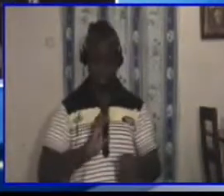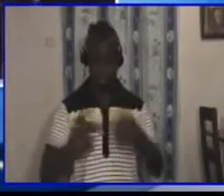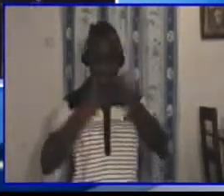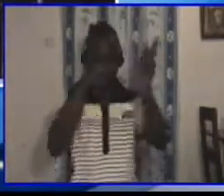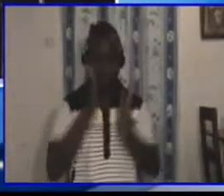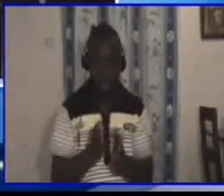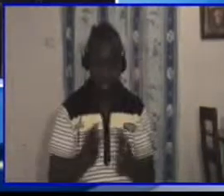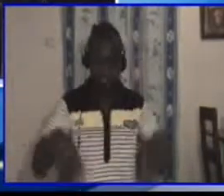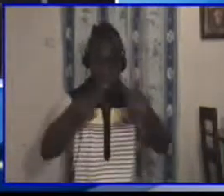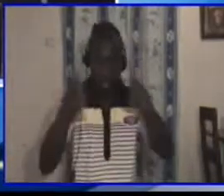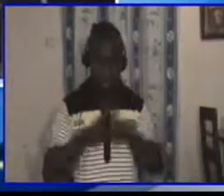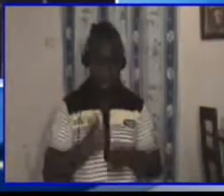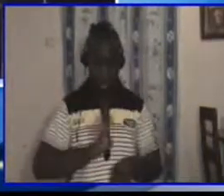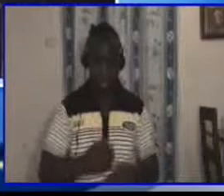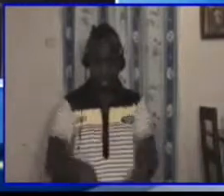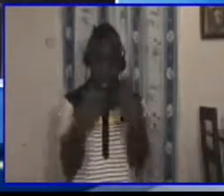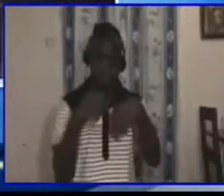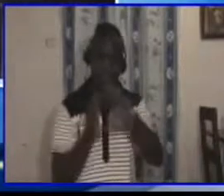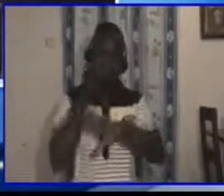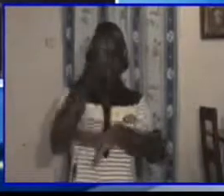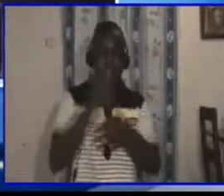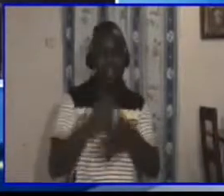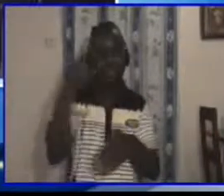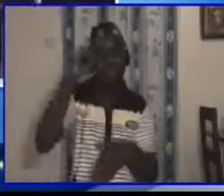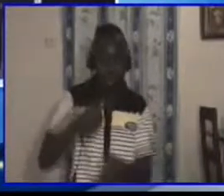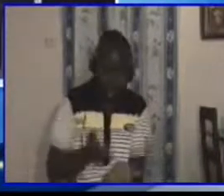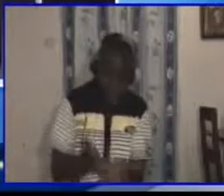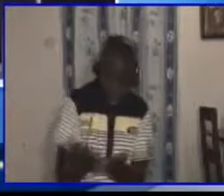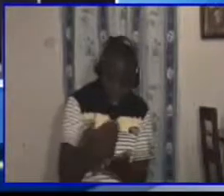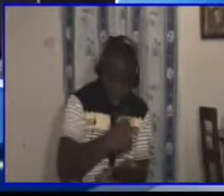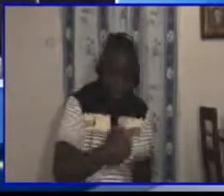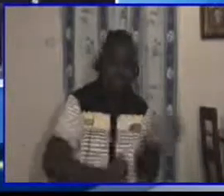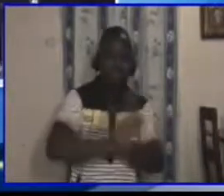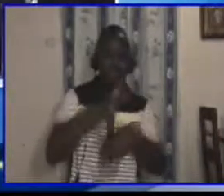in marco capitolo 9 verso 12